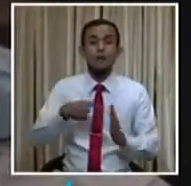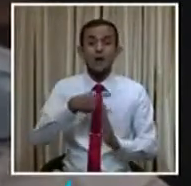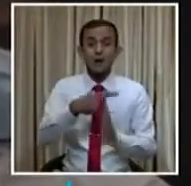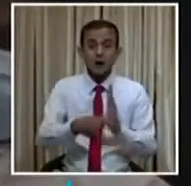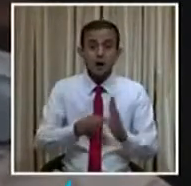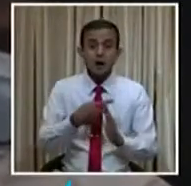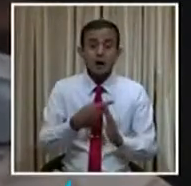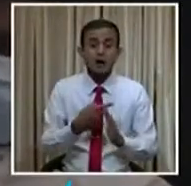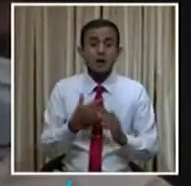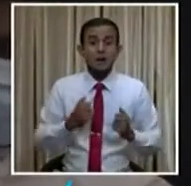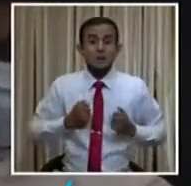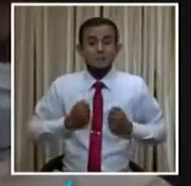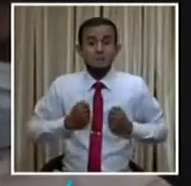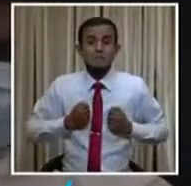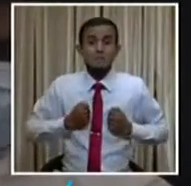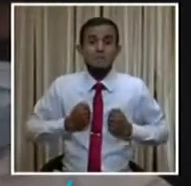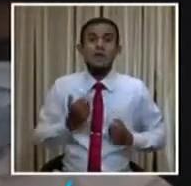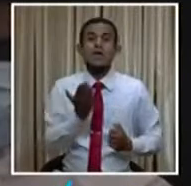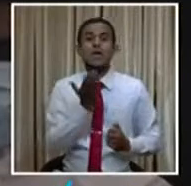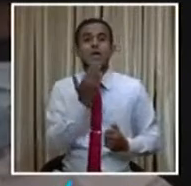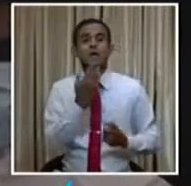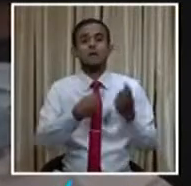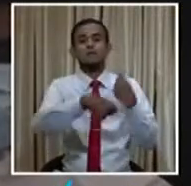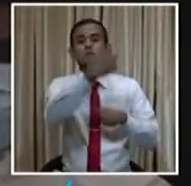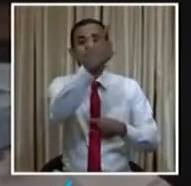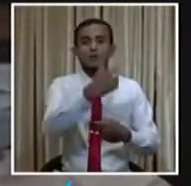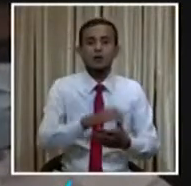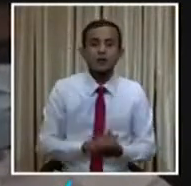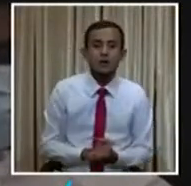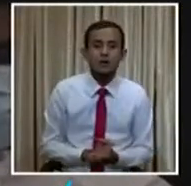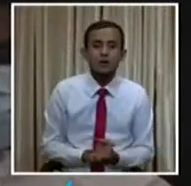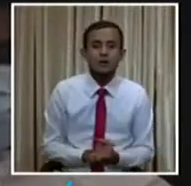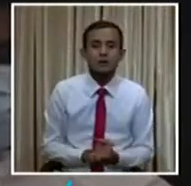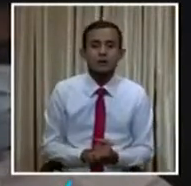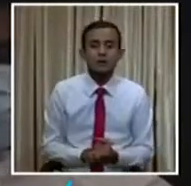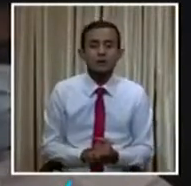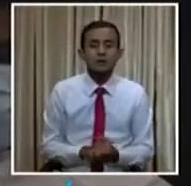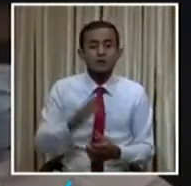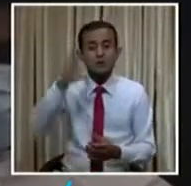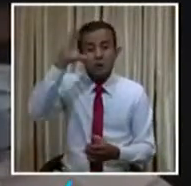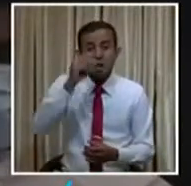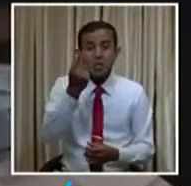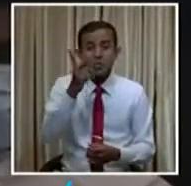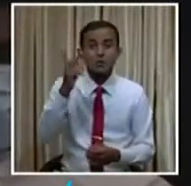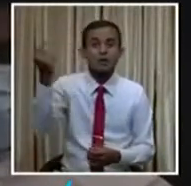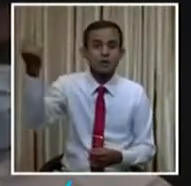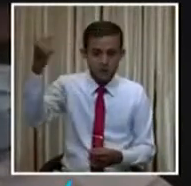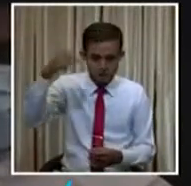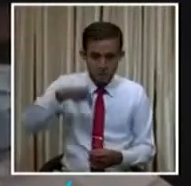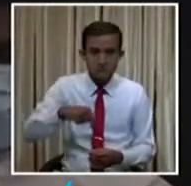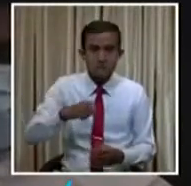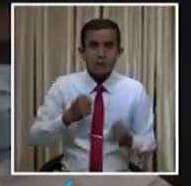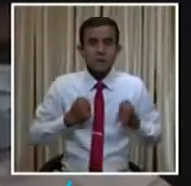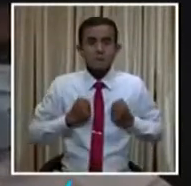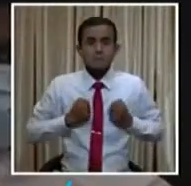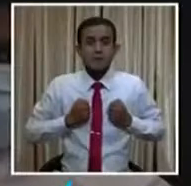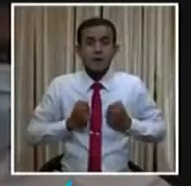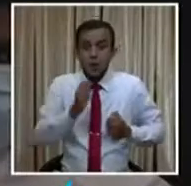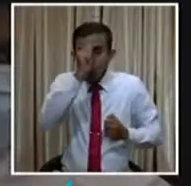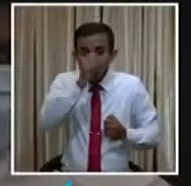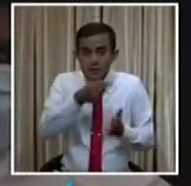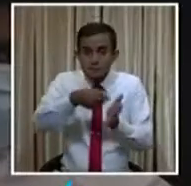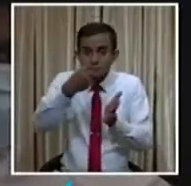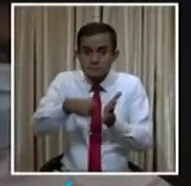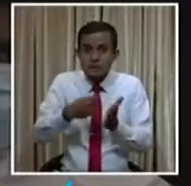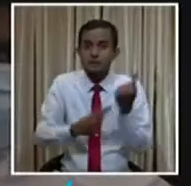අපේ රටේ පෙනහළු අපි ඇමරිකාවට විකුණලා රෑ 12ට ඇවිල්ලා පෙනහළු ටික හොරෙන් ලියාගෙන